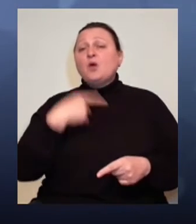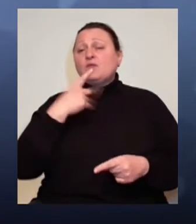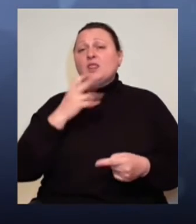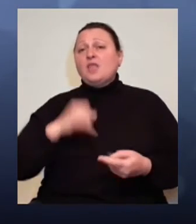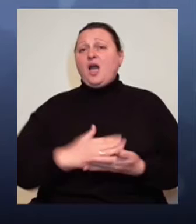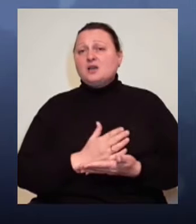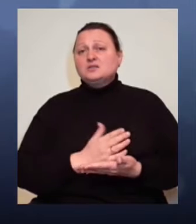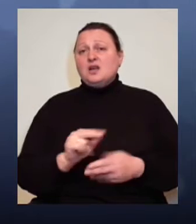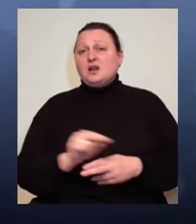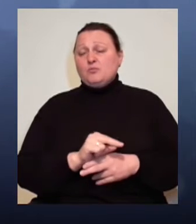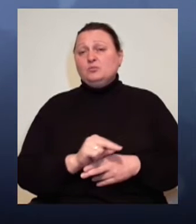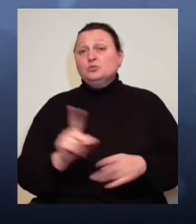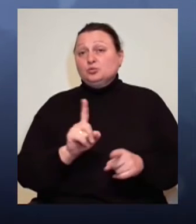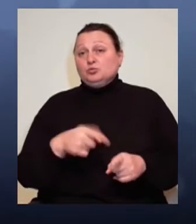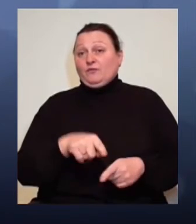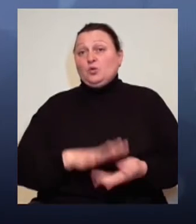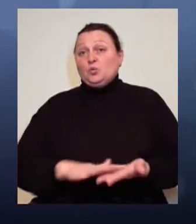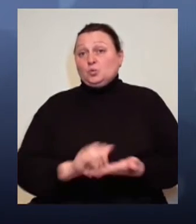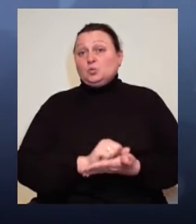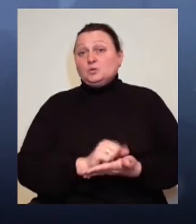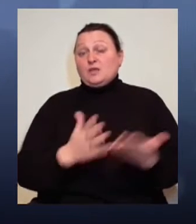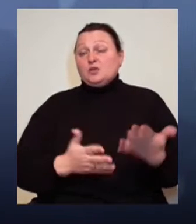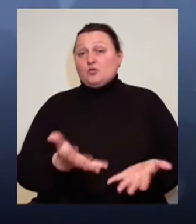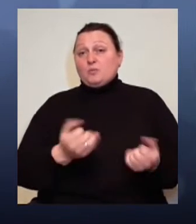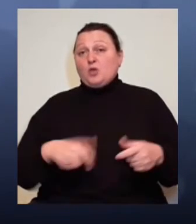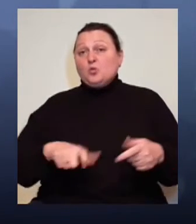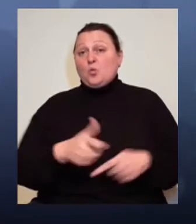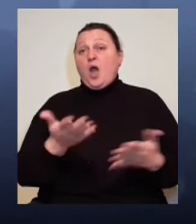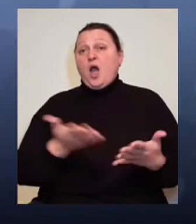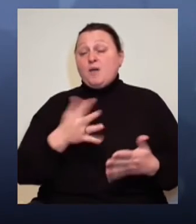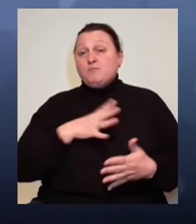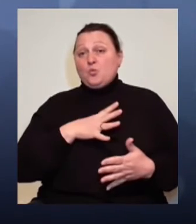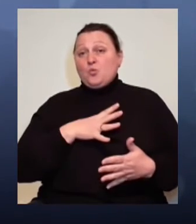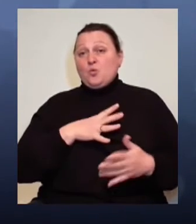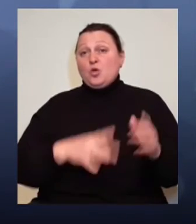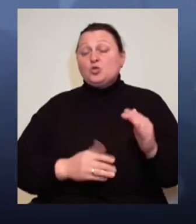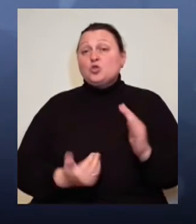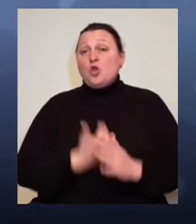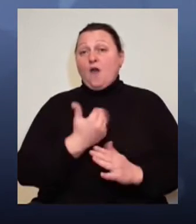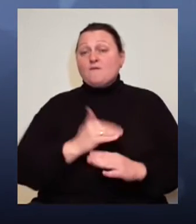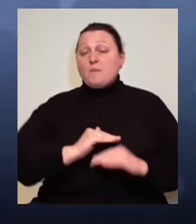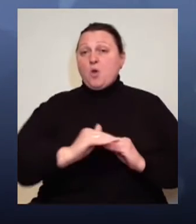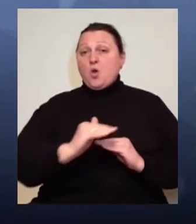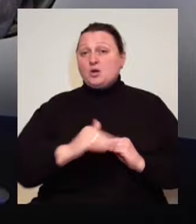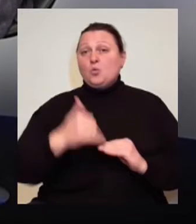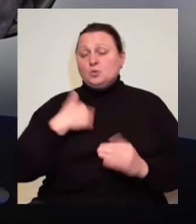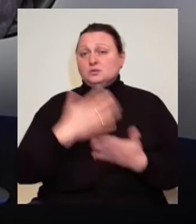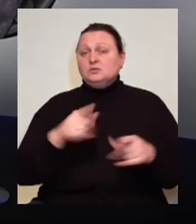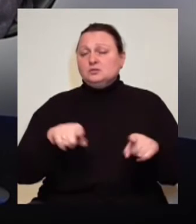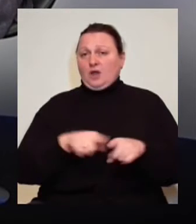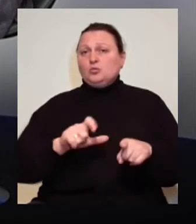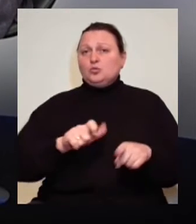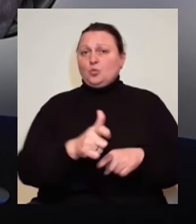що він руйнується. Якщо от брати дороги, які було зроблено нове покриття, у нас є такі ділянки дорог, то